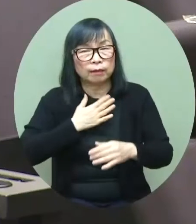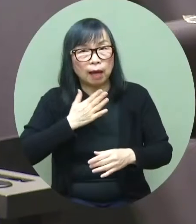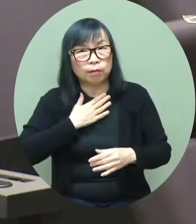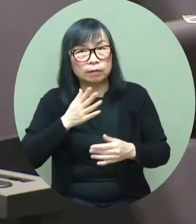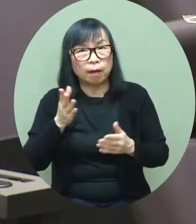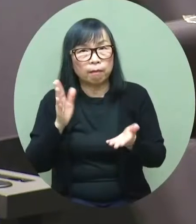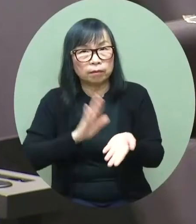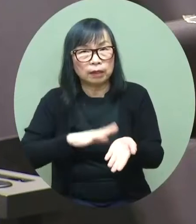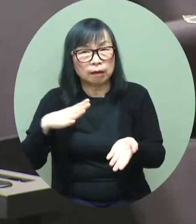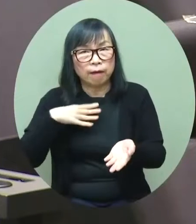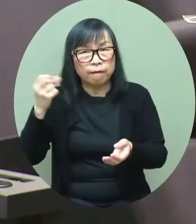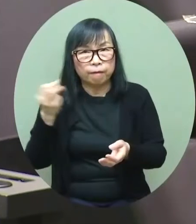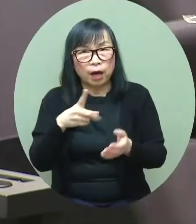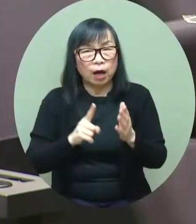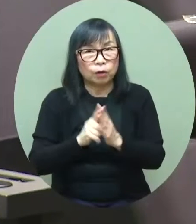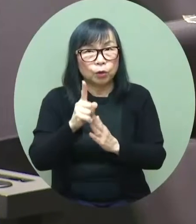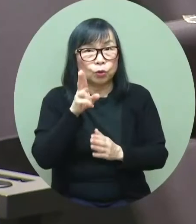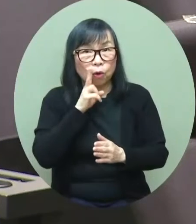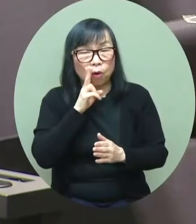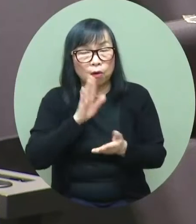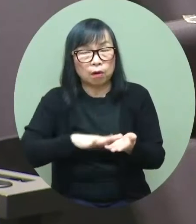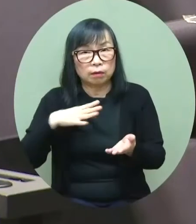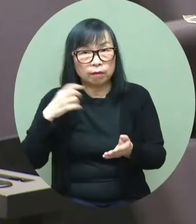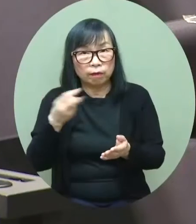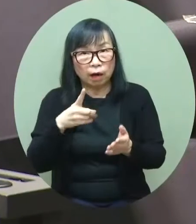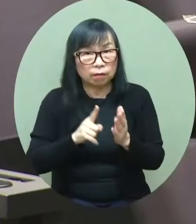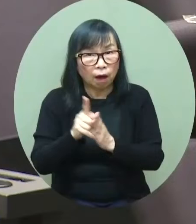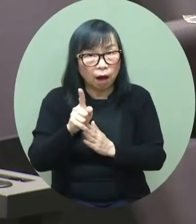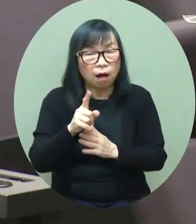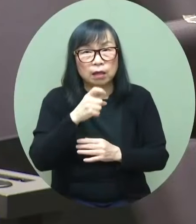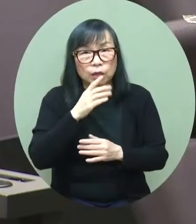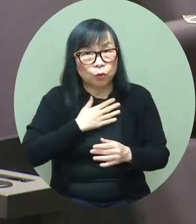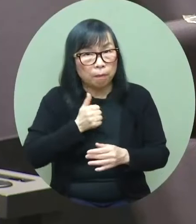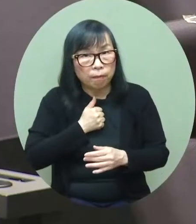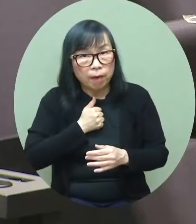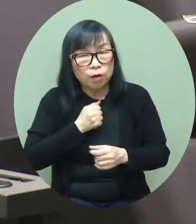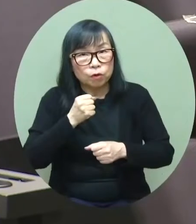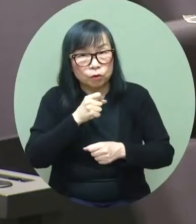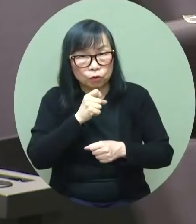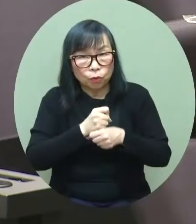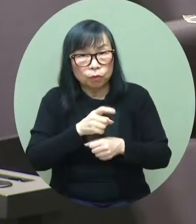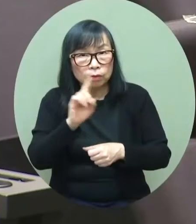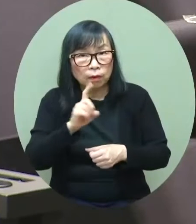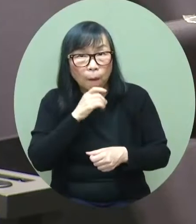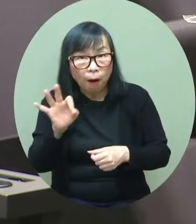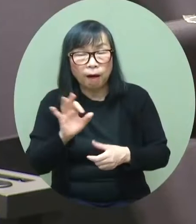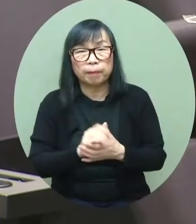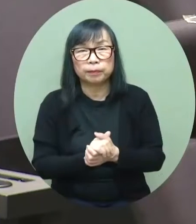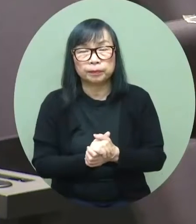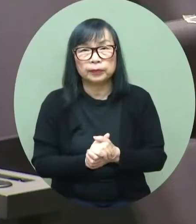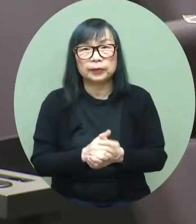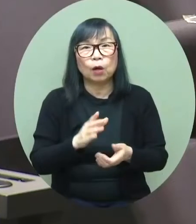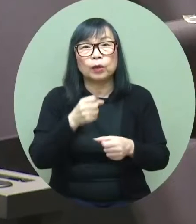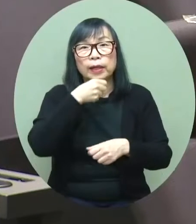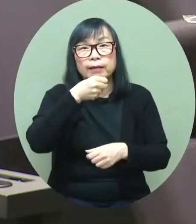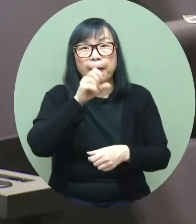情反彈啦。咁其實即係若果疫情真係反彈嘅話，其實會唔會有啲咩準備嘅功夫咧？咁同埋即係有行家都有